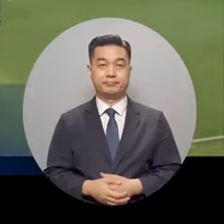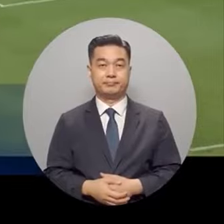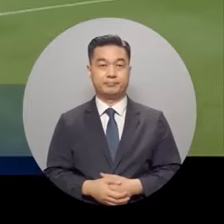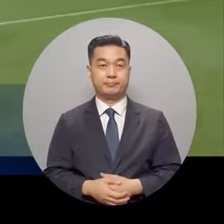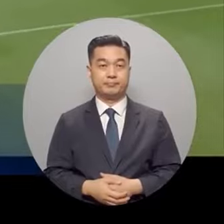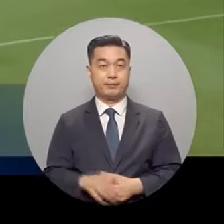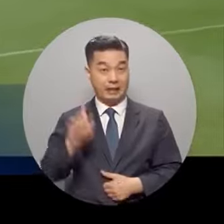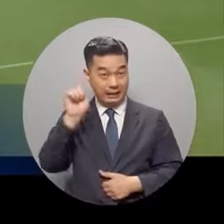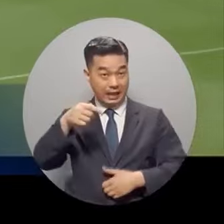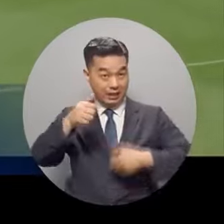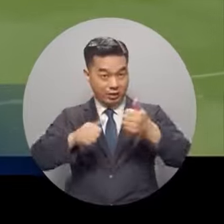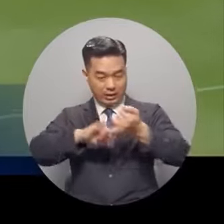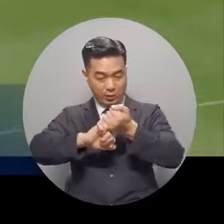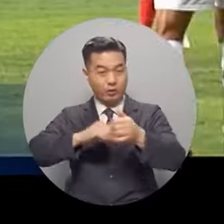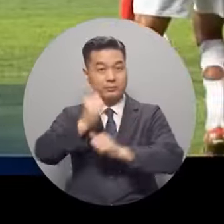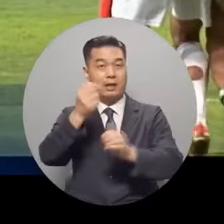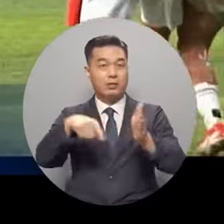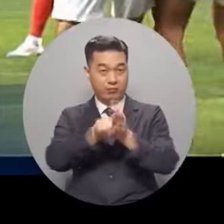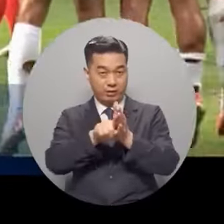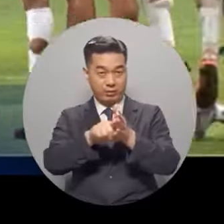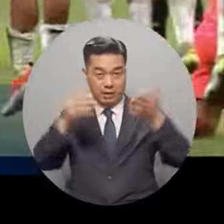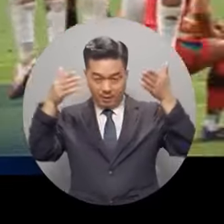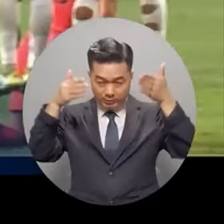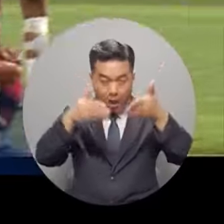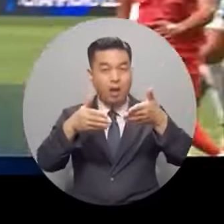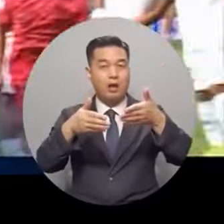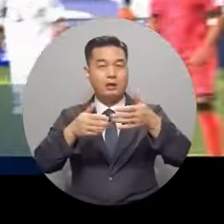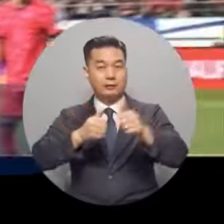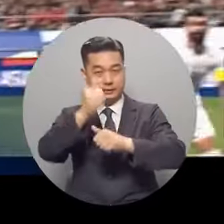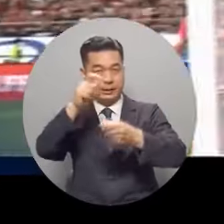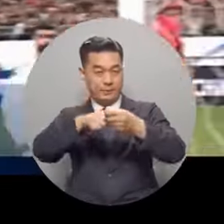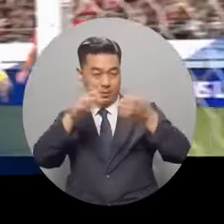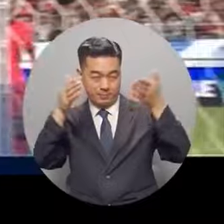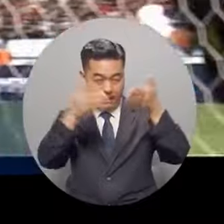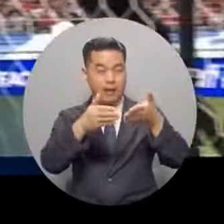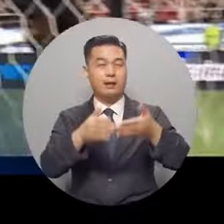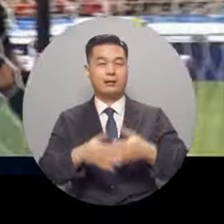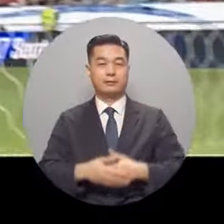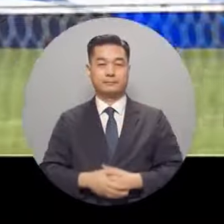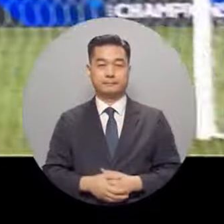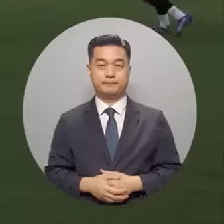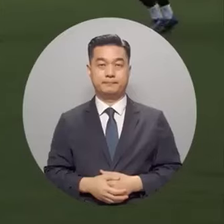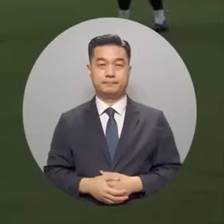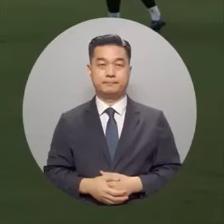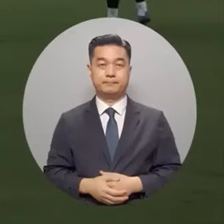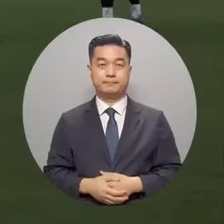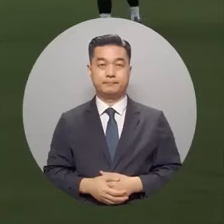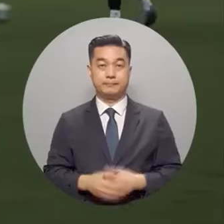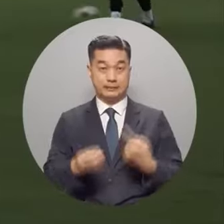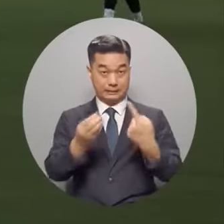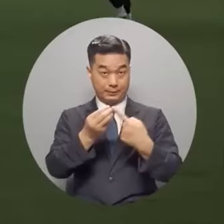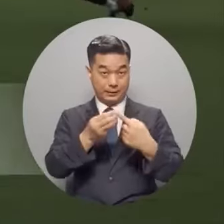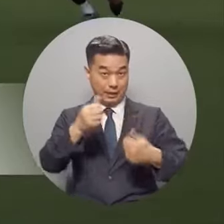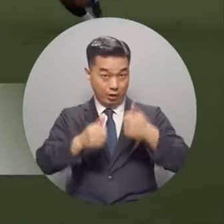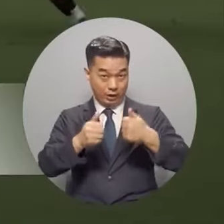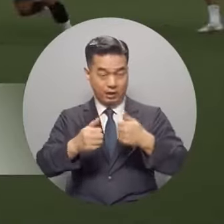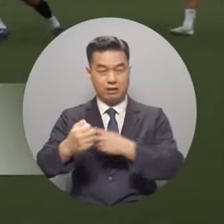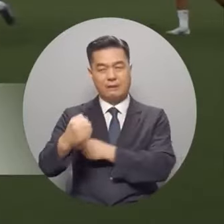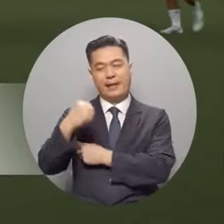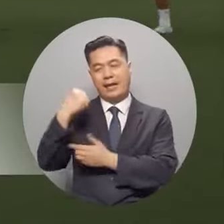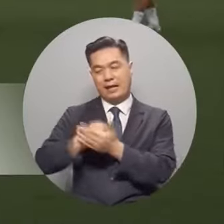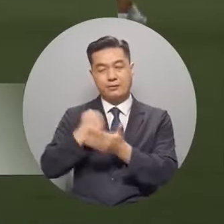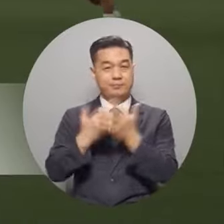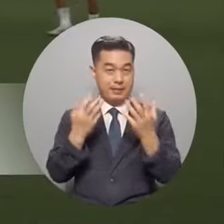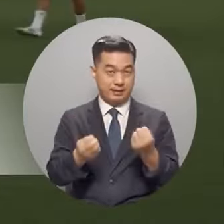꼭 승리할 수 있도록 모든 것들을 그 초점을 승리에 맞추도록 하겠습니다. 1차전에서 경기력에 아쉬움이